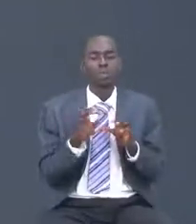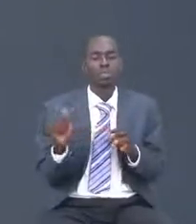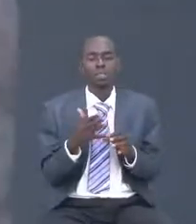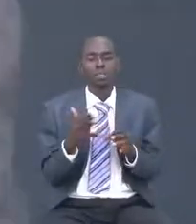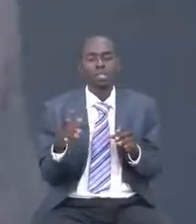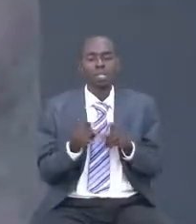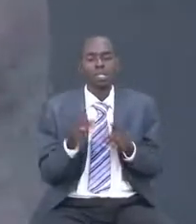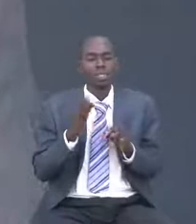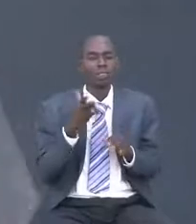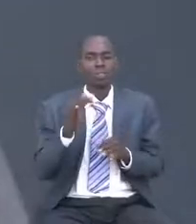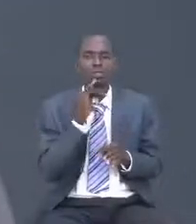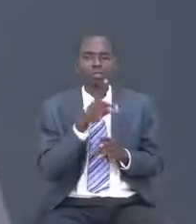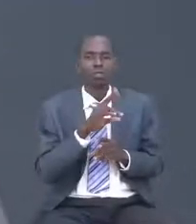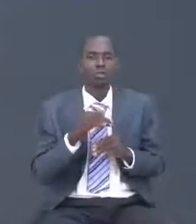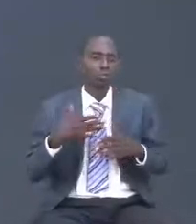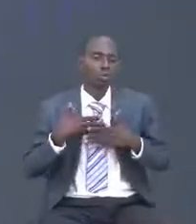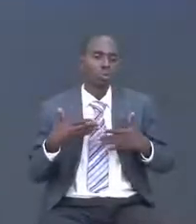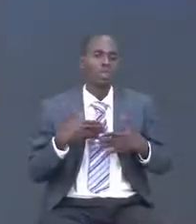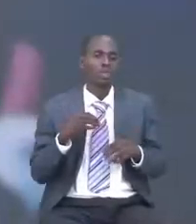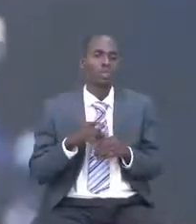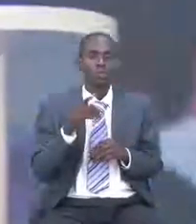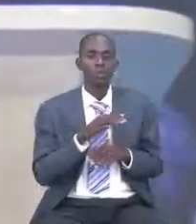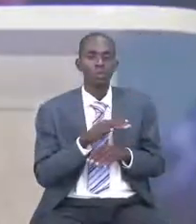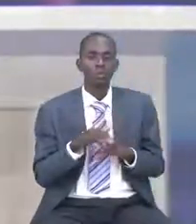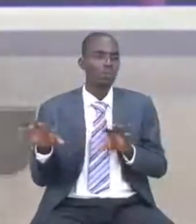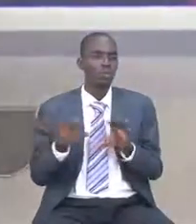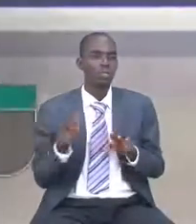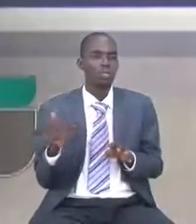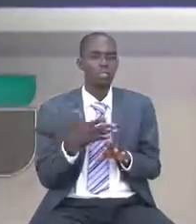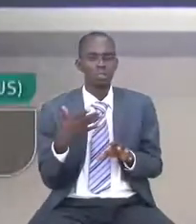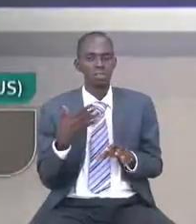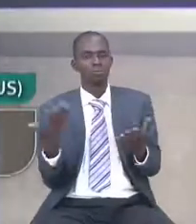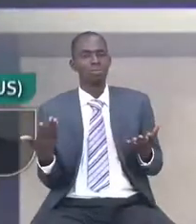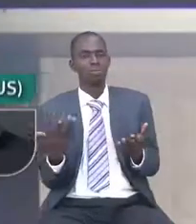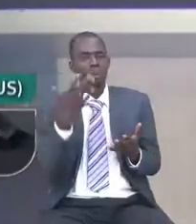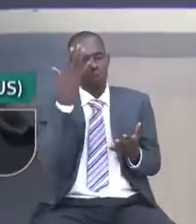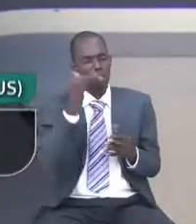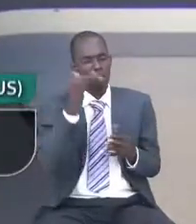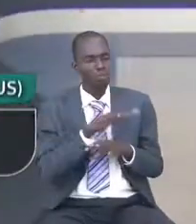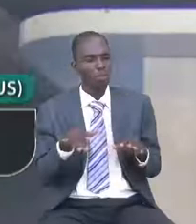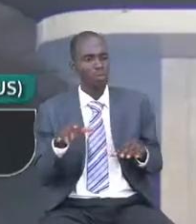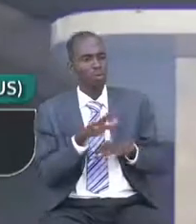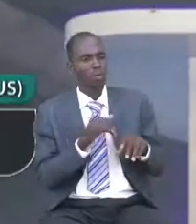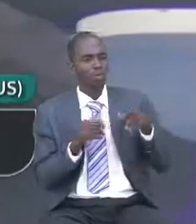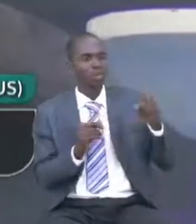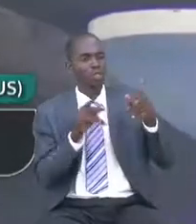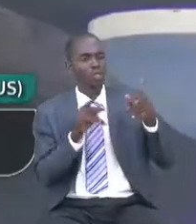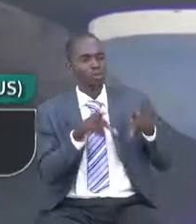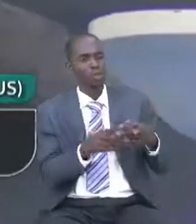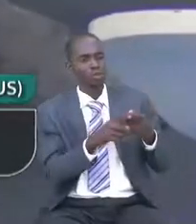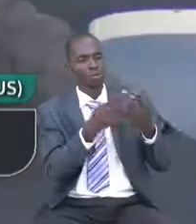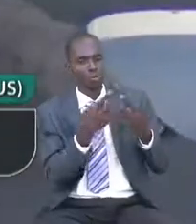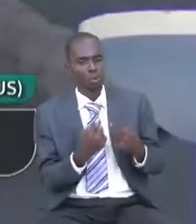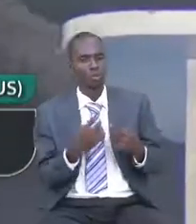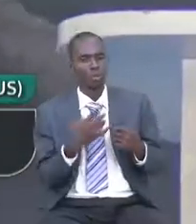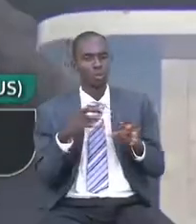plus rien comme s'il n'y a pas de souffle en toi. Tu ne feras plus rien comme si, ou pourquoi est-ce qu'on a demandé